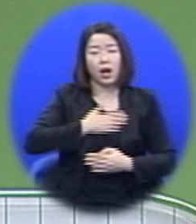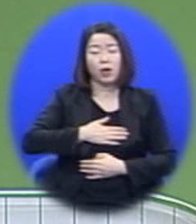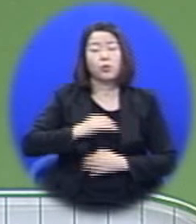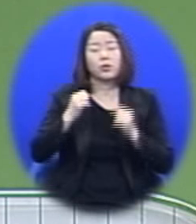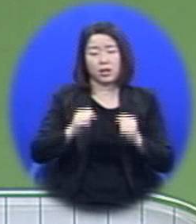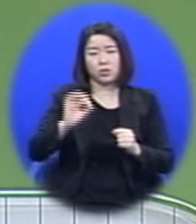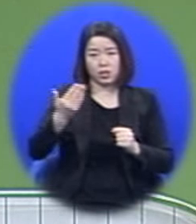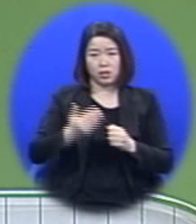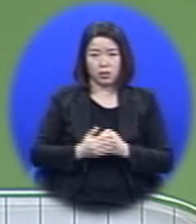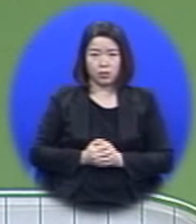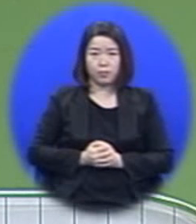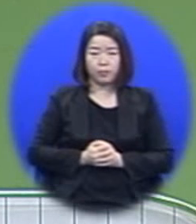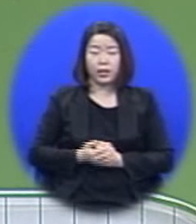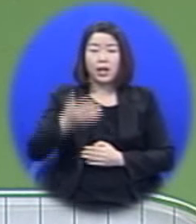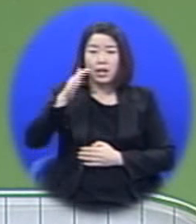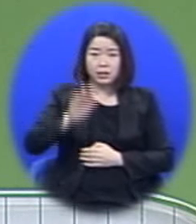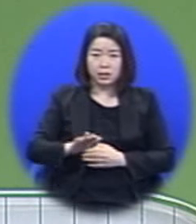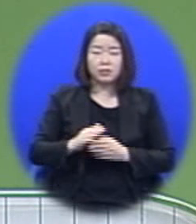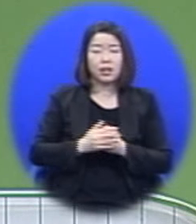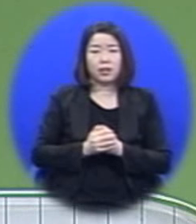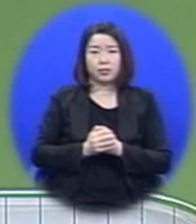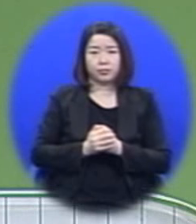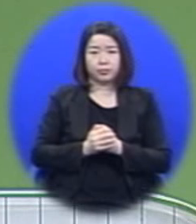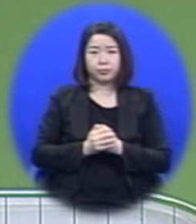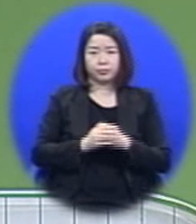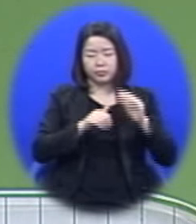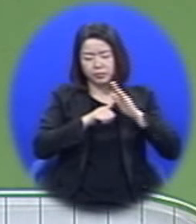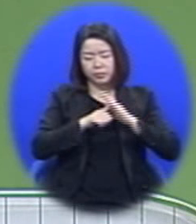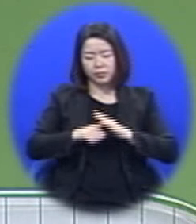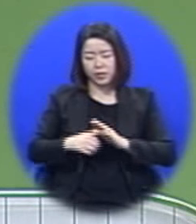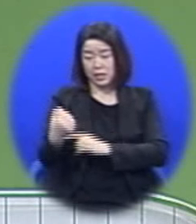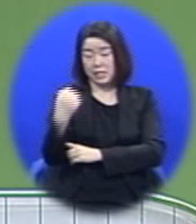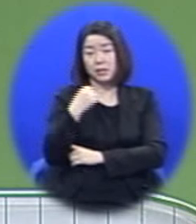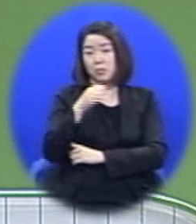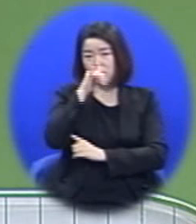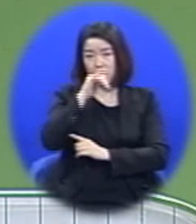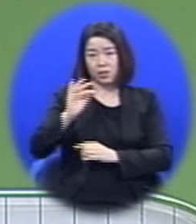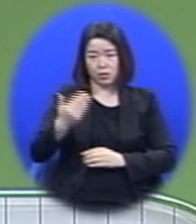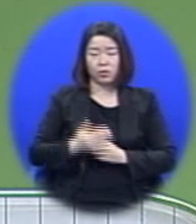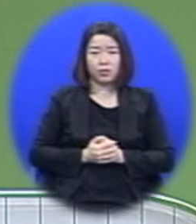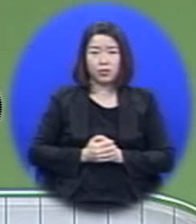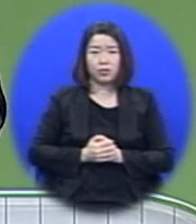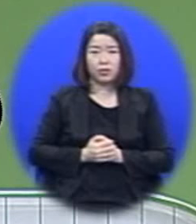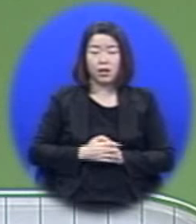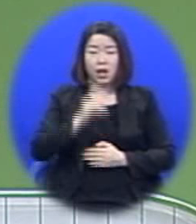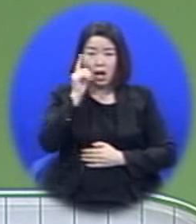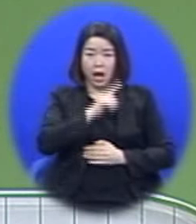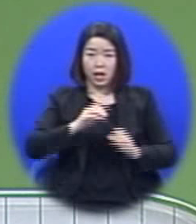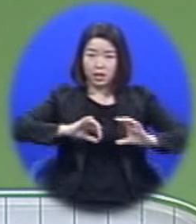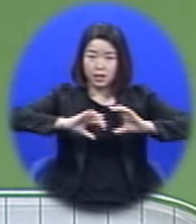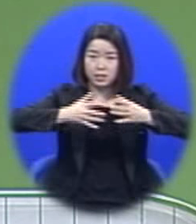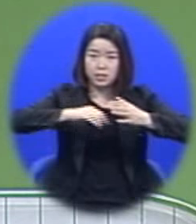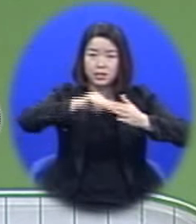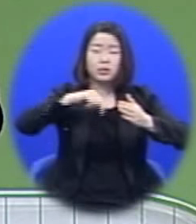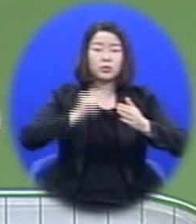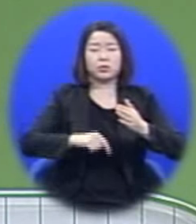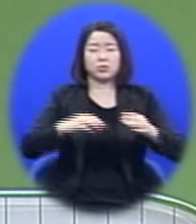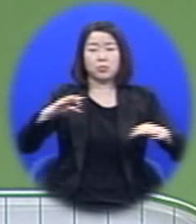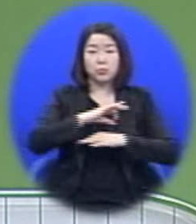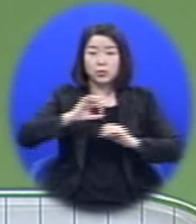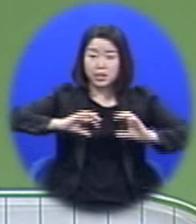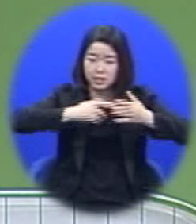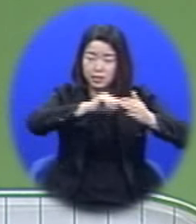돼요. 그러나 견딜 힘이 있어야 되잖아요. 악한 세상에서, 불의한